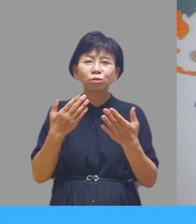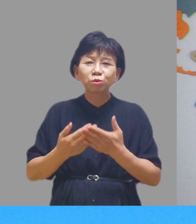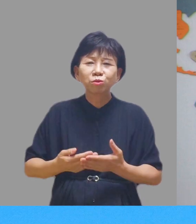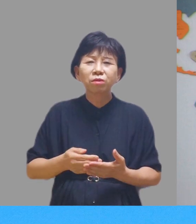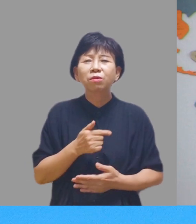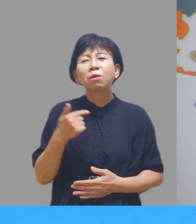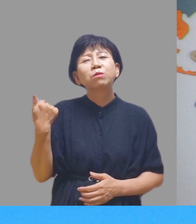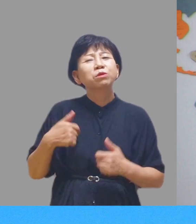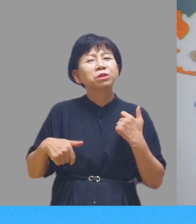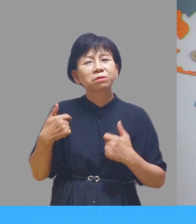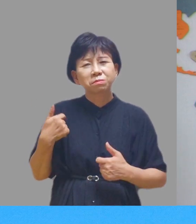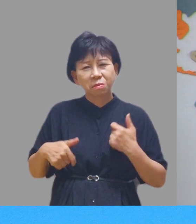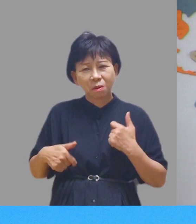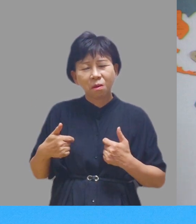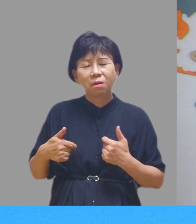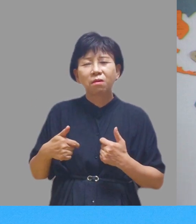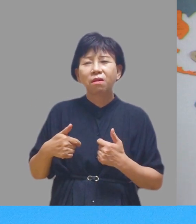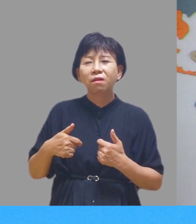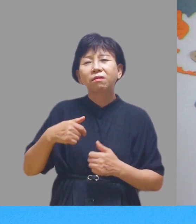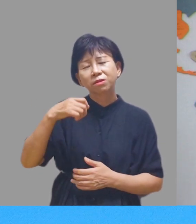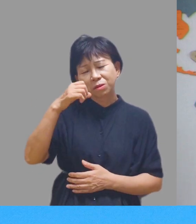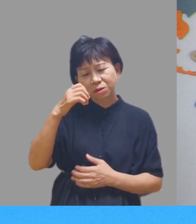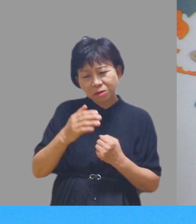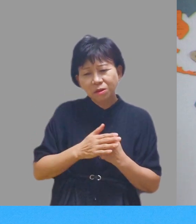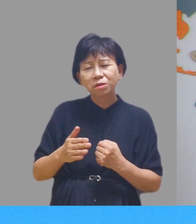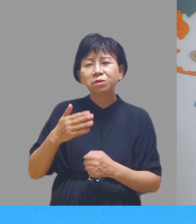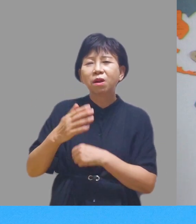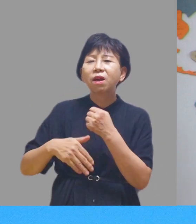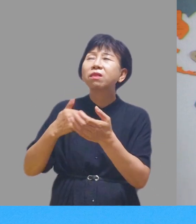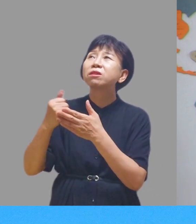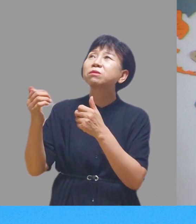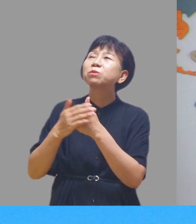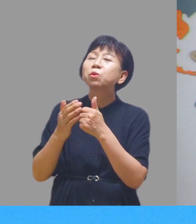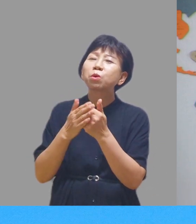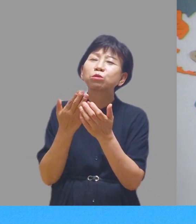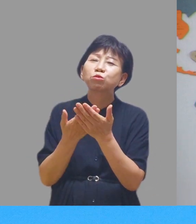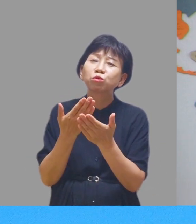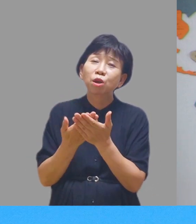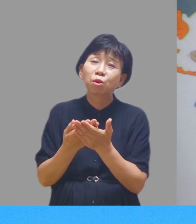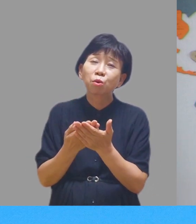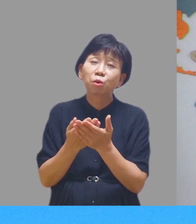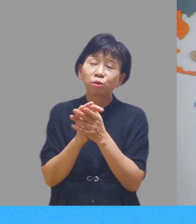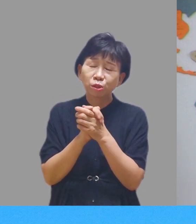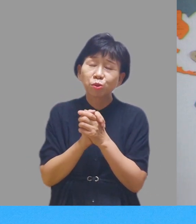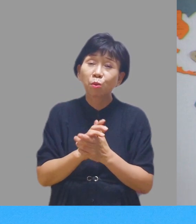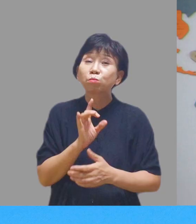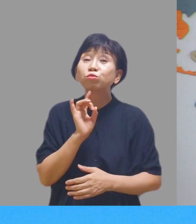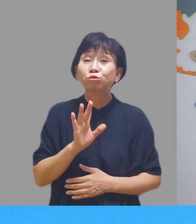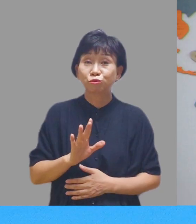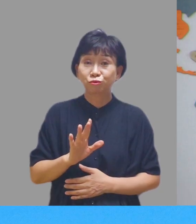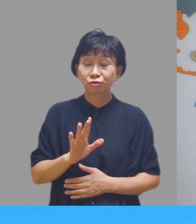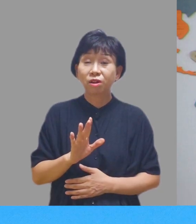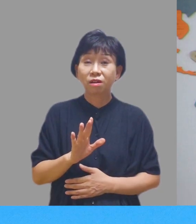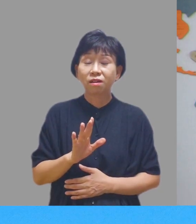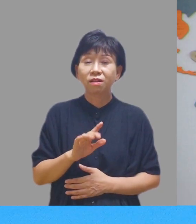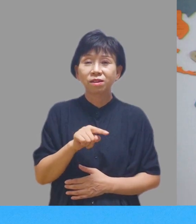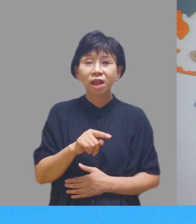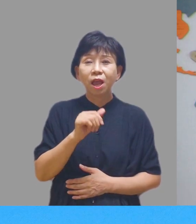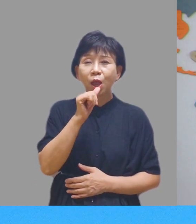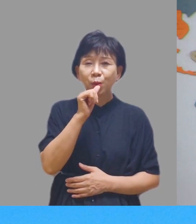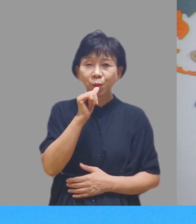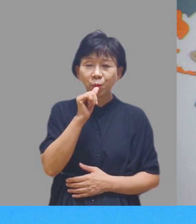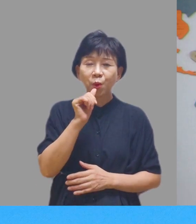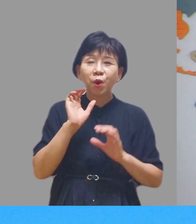도와주세요라고 기도하는 분들이 있어요. 물론 미숙해 보입니다. 하지만 그 단계가